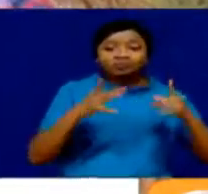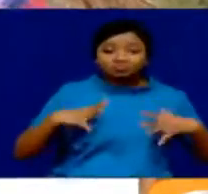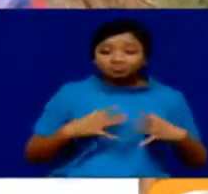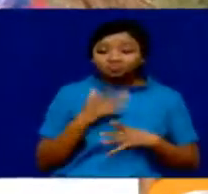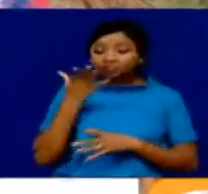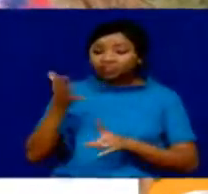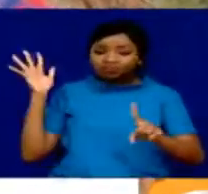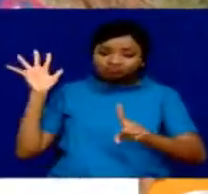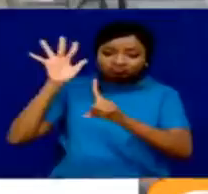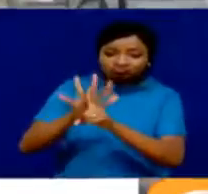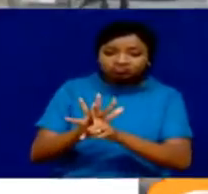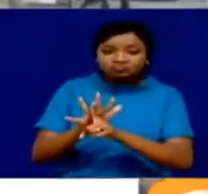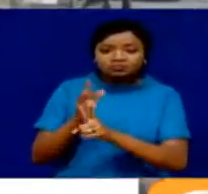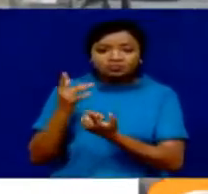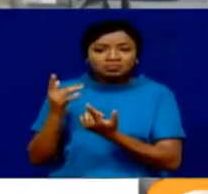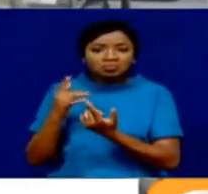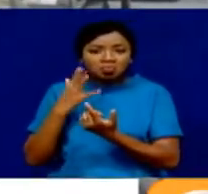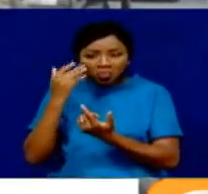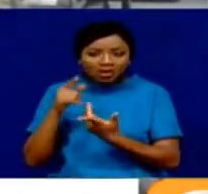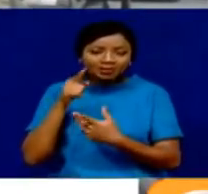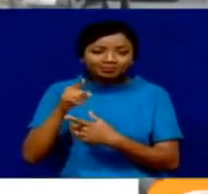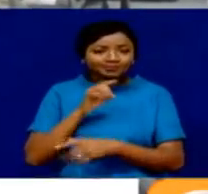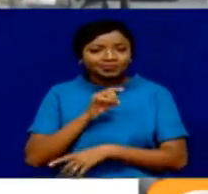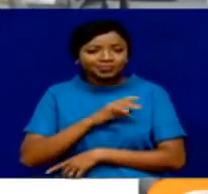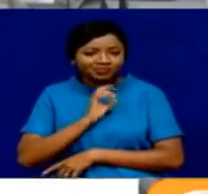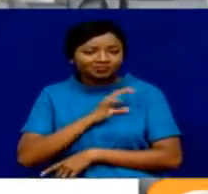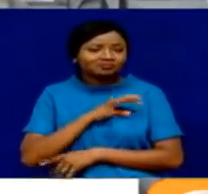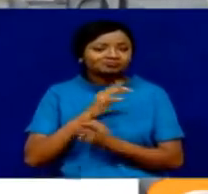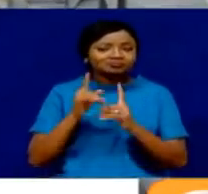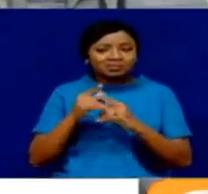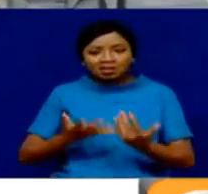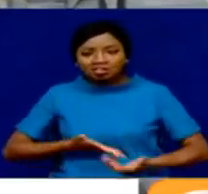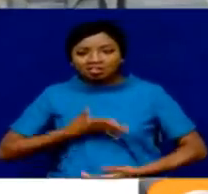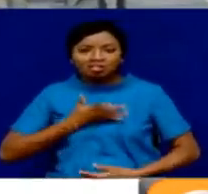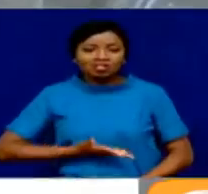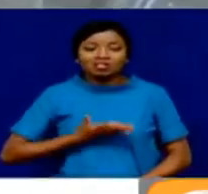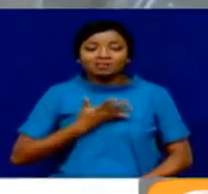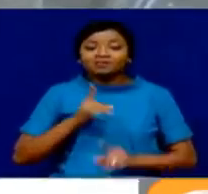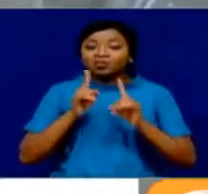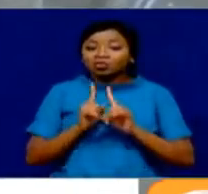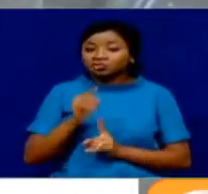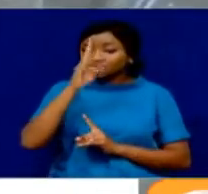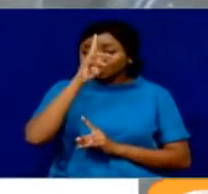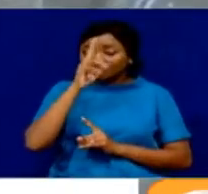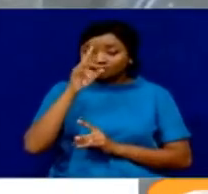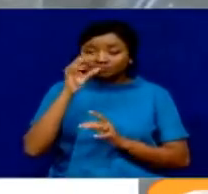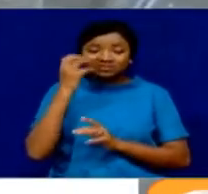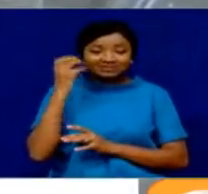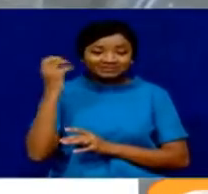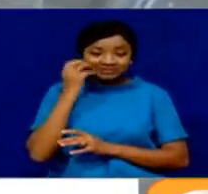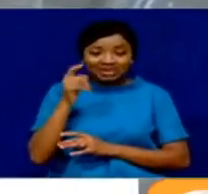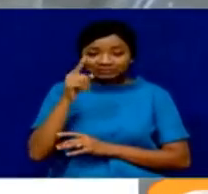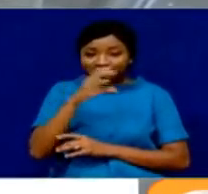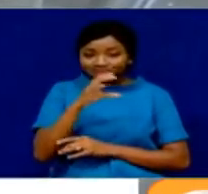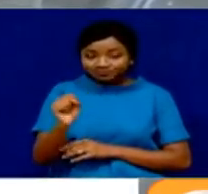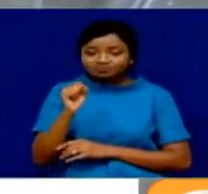mtu wetu ameoa na bado watu wanapigana kule Lomelo. Haya najiri huko operesheni iliyozinduliwa na waziri wa usalama Fred Matiang'i ikingoa nanga